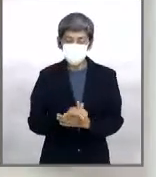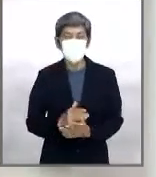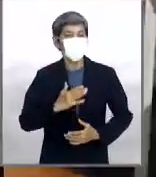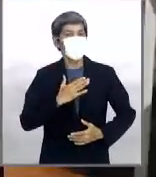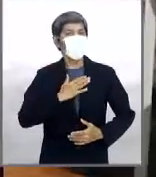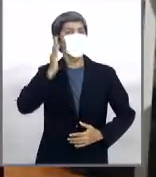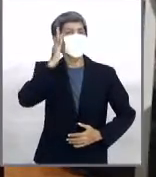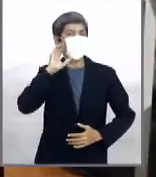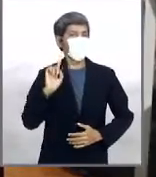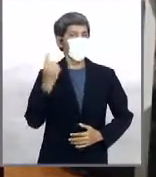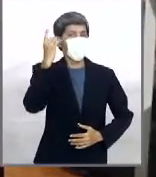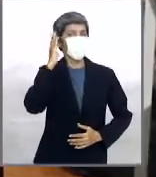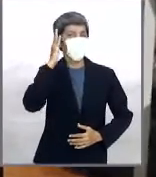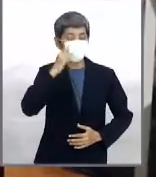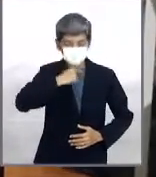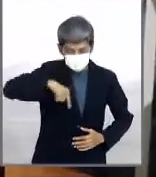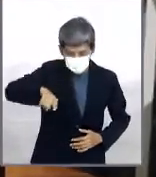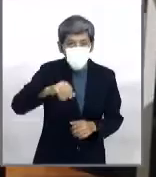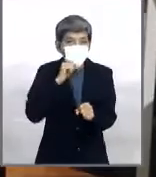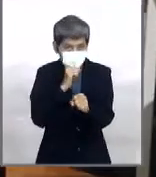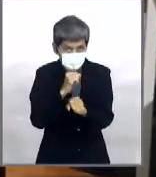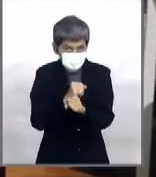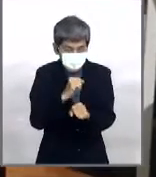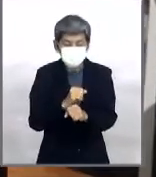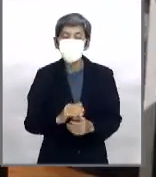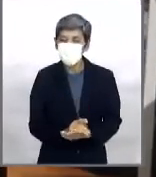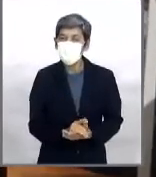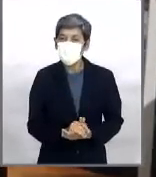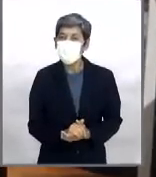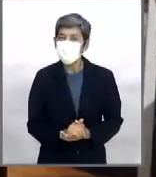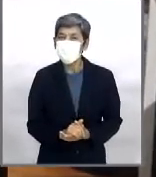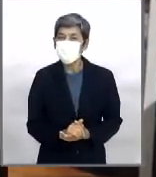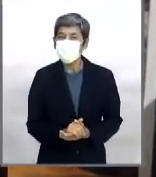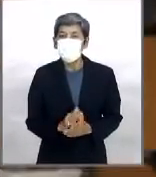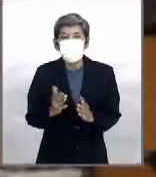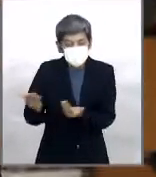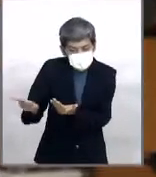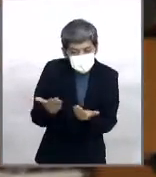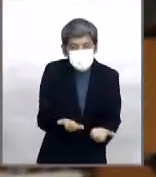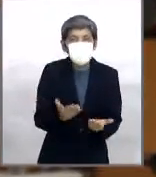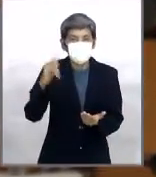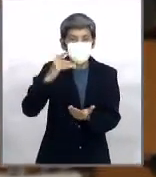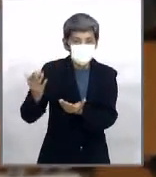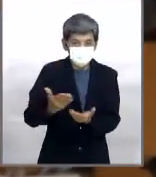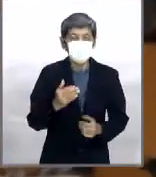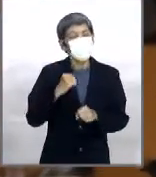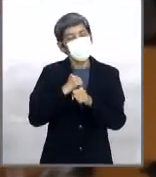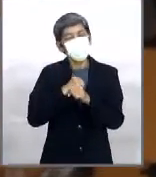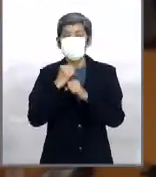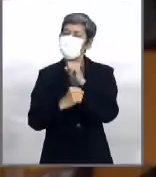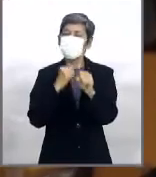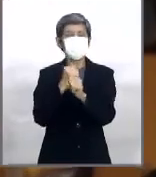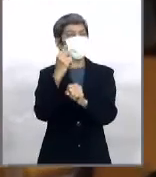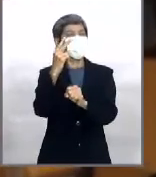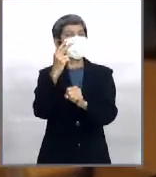ล้วก็ผมเป็นผู้ชายคนแรกที่ได้มาอยู่ในแผนกนี้ด้วยครับผ ม เป เป็นพนักงานต้อนรับในสนามบินได้สักพักนึงแล้ว